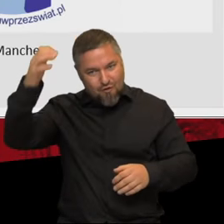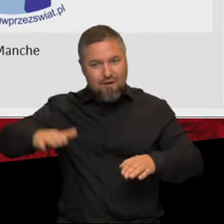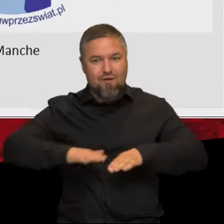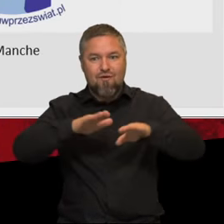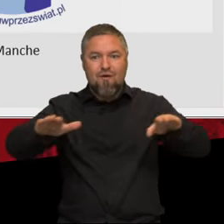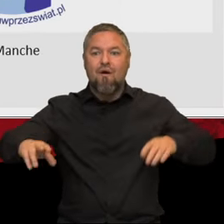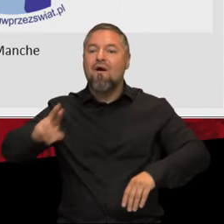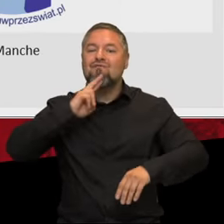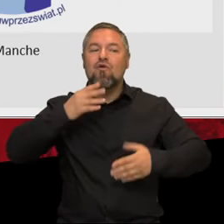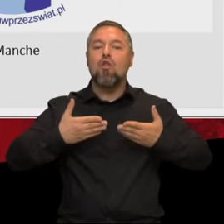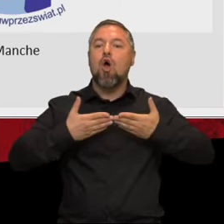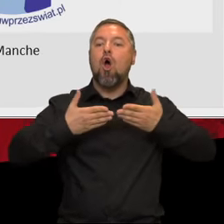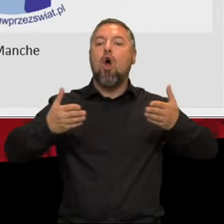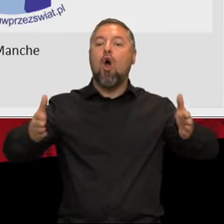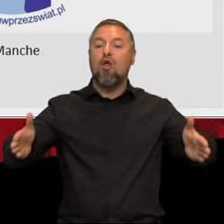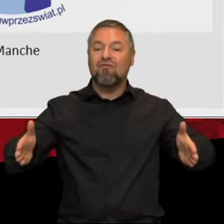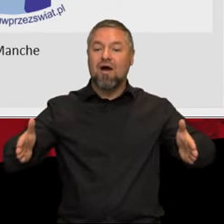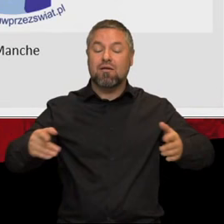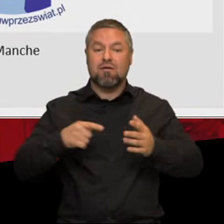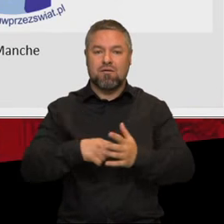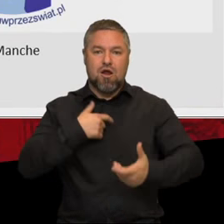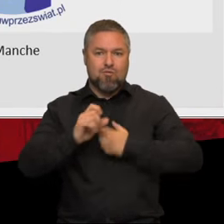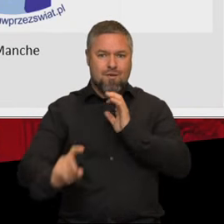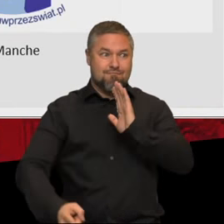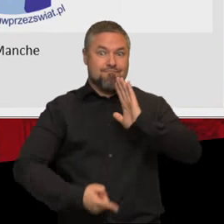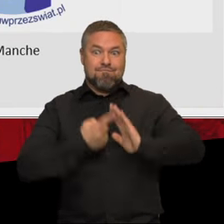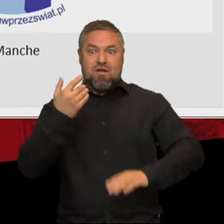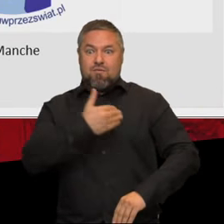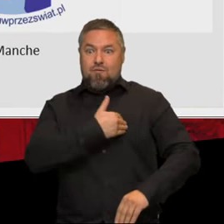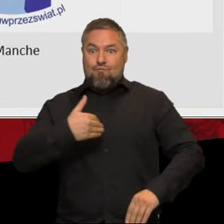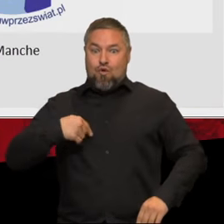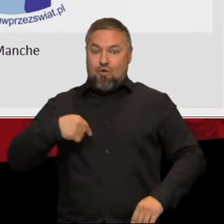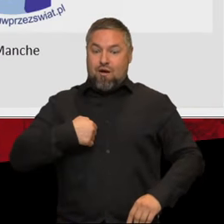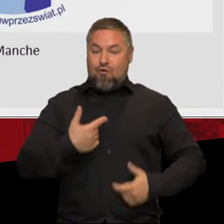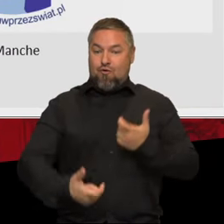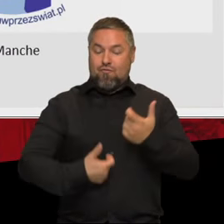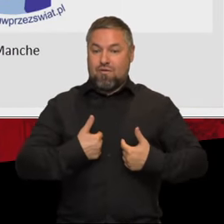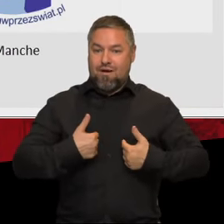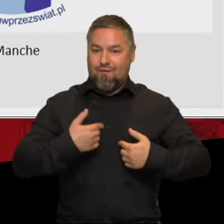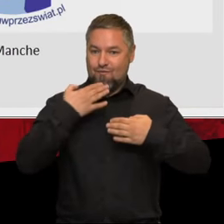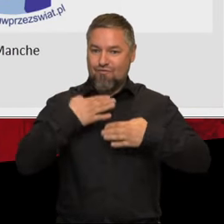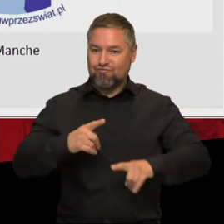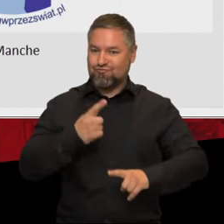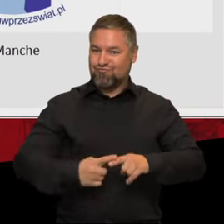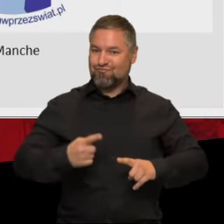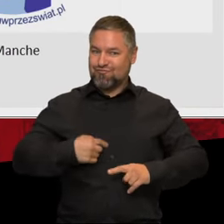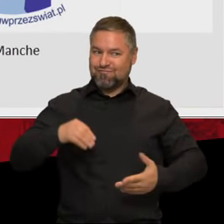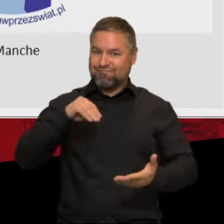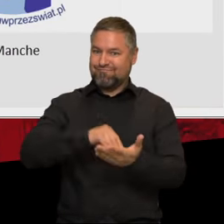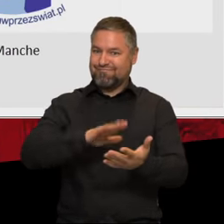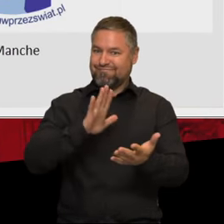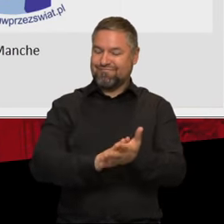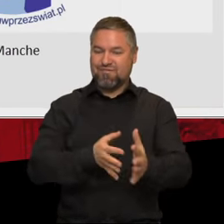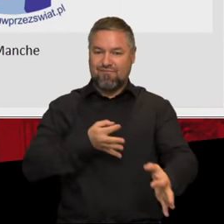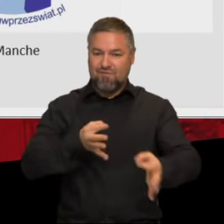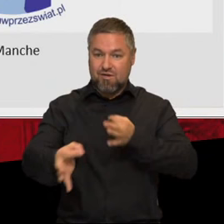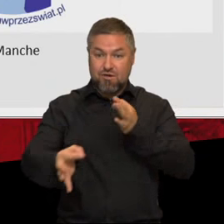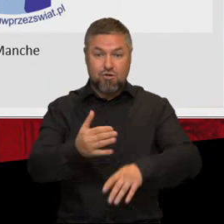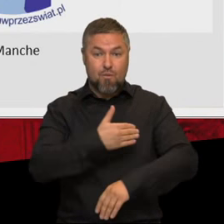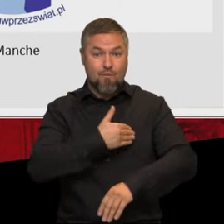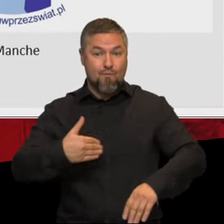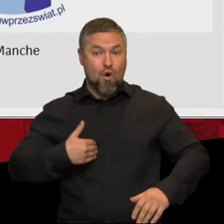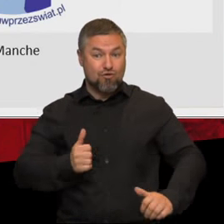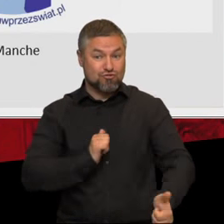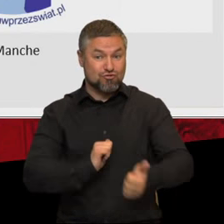wodach otwartych. I zrobiłam to jako pierwsza Polka, co pozwoliło mi się choć trochę zapisać w historii